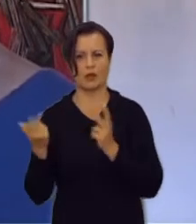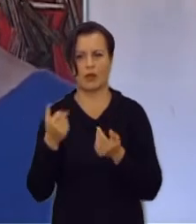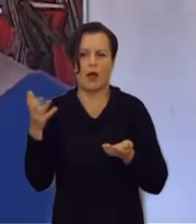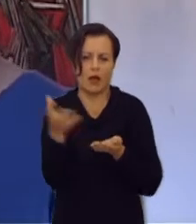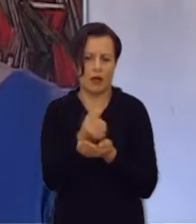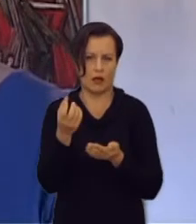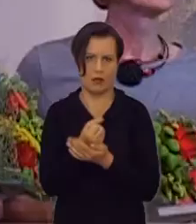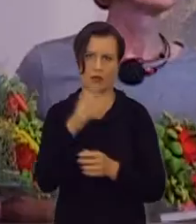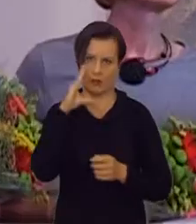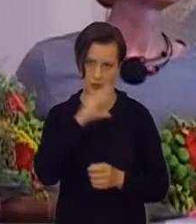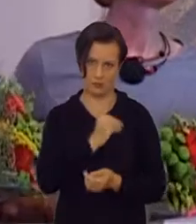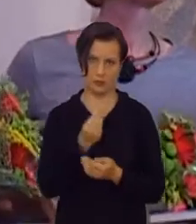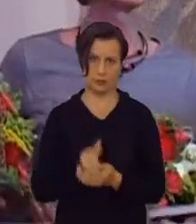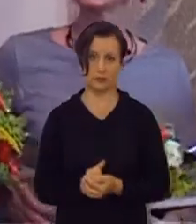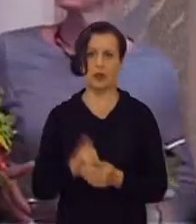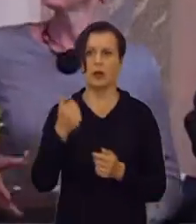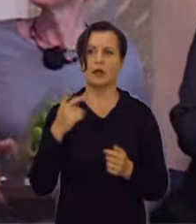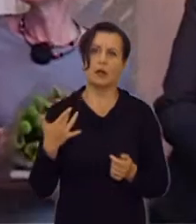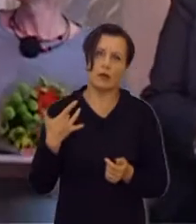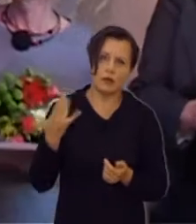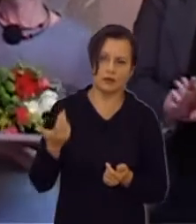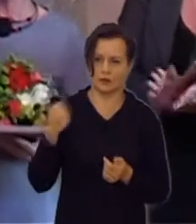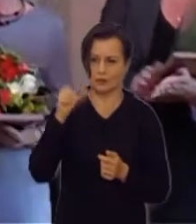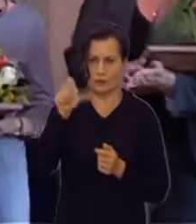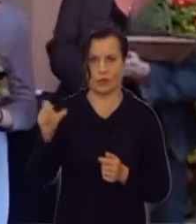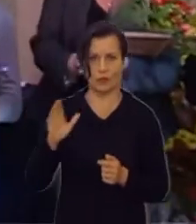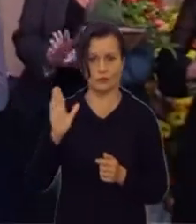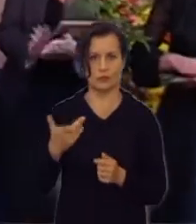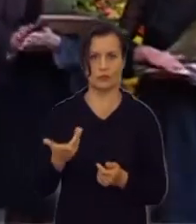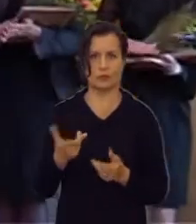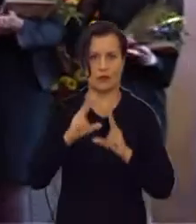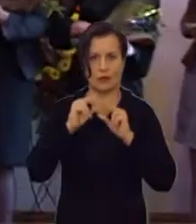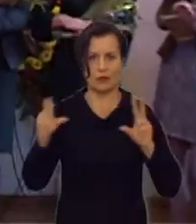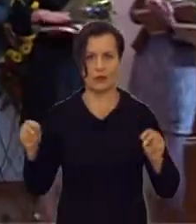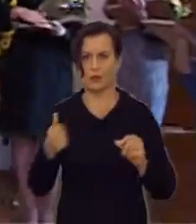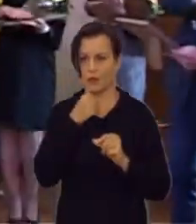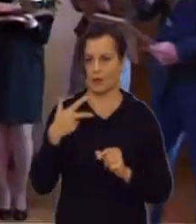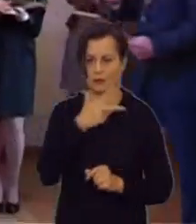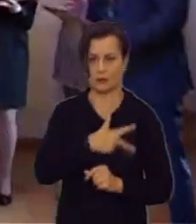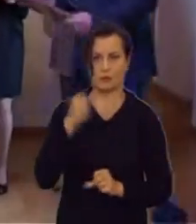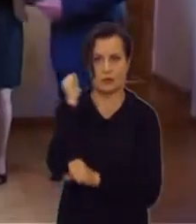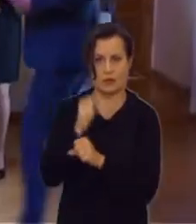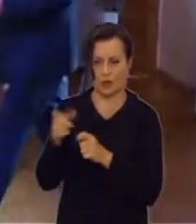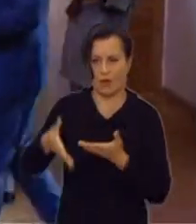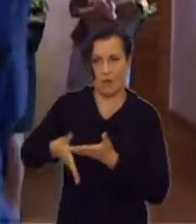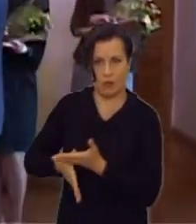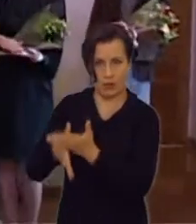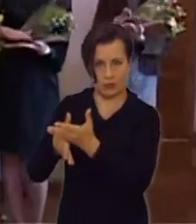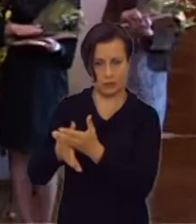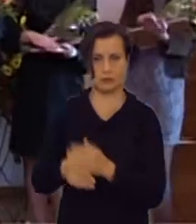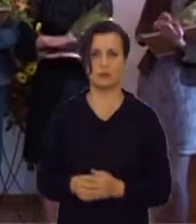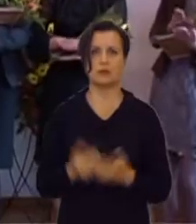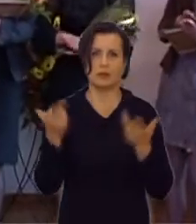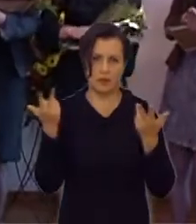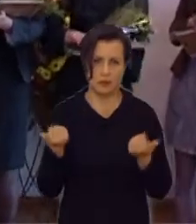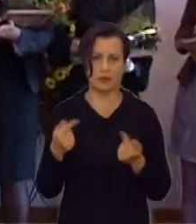visuomet galima pasiekti. Tikrai galbūt žmogus bus laimingas, jeigu kažkiek tai socialinis darbuotojas jam padės.